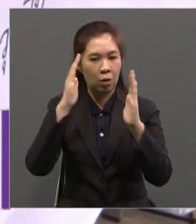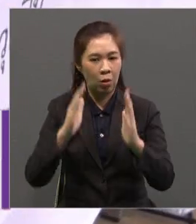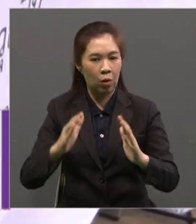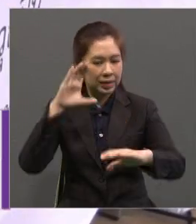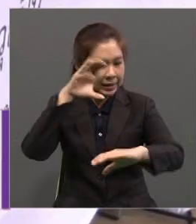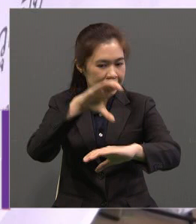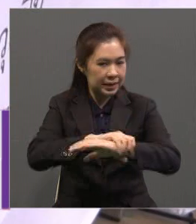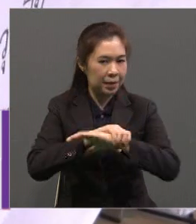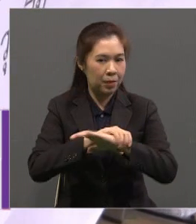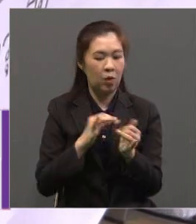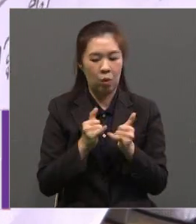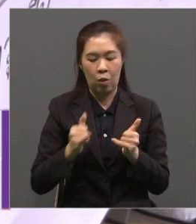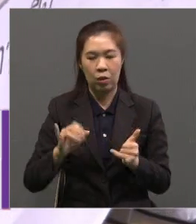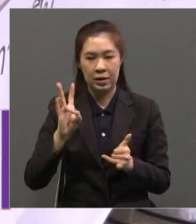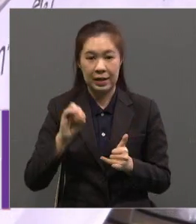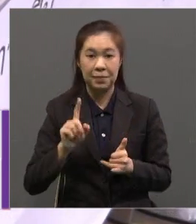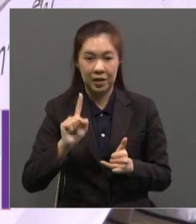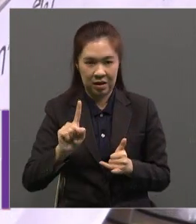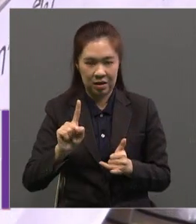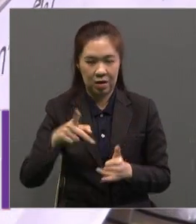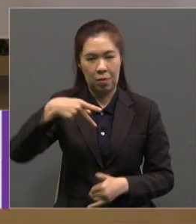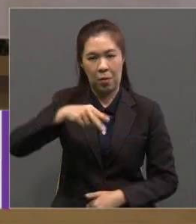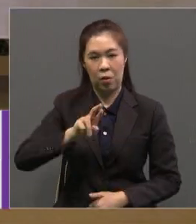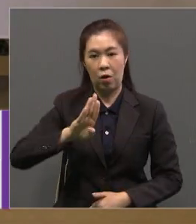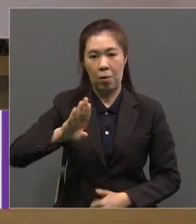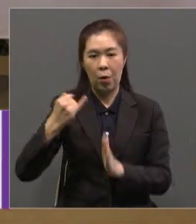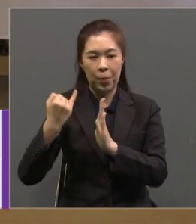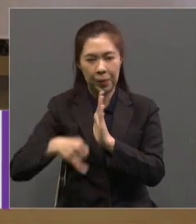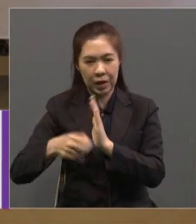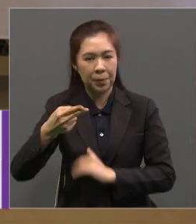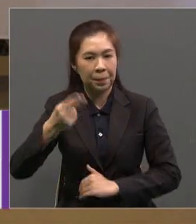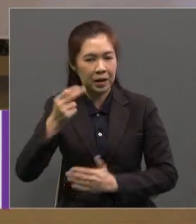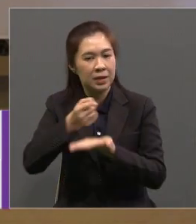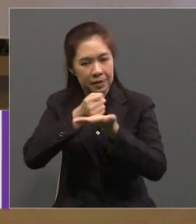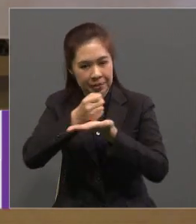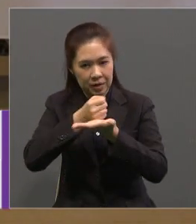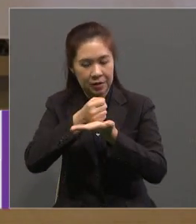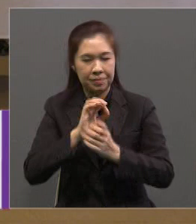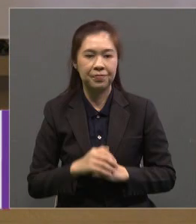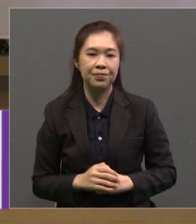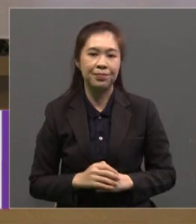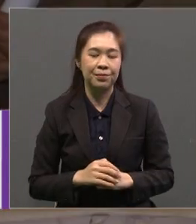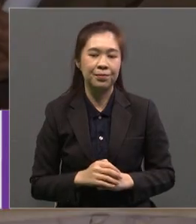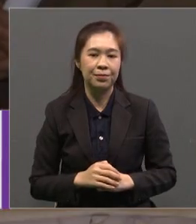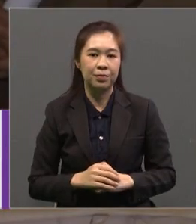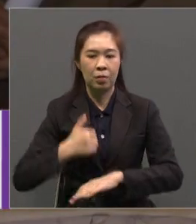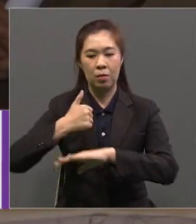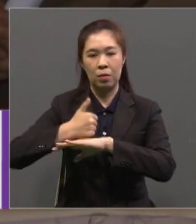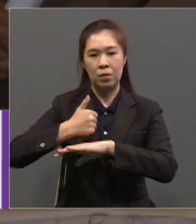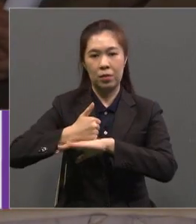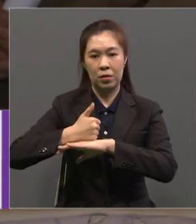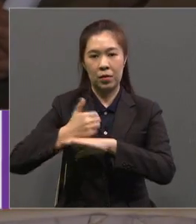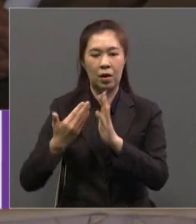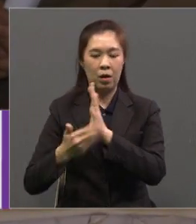ำนวน71คนค่ะเป็นความผิดตามพรบ.อาวุธปืนและคดียาเสพติดนายไกรสอนกองฉลาดผู้ว่าราช